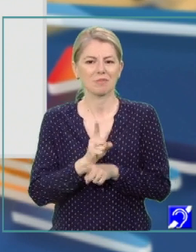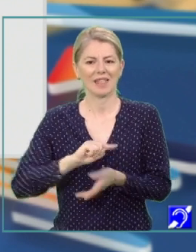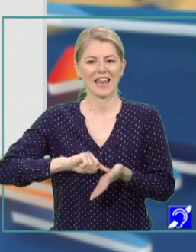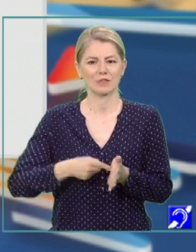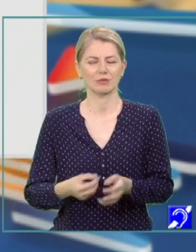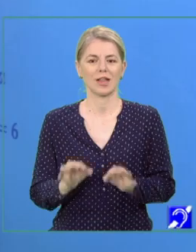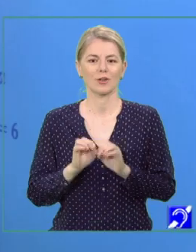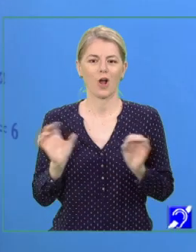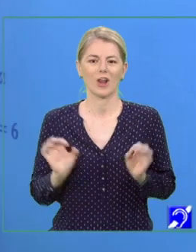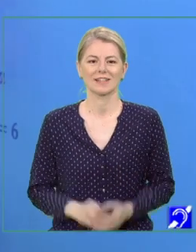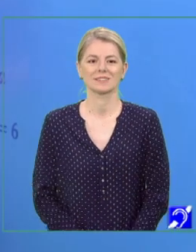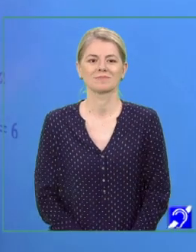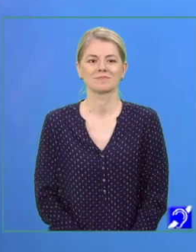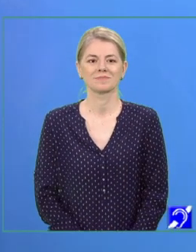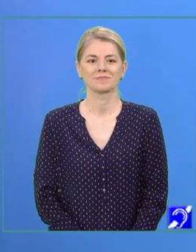rezultatul corect.